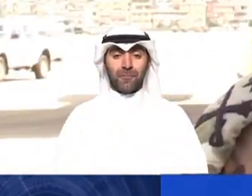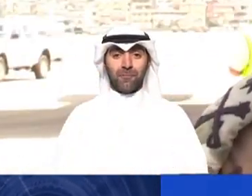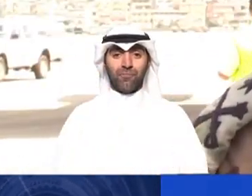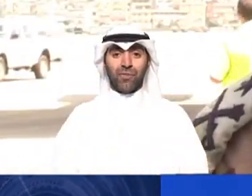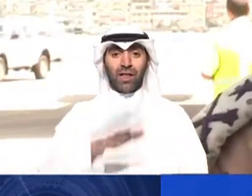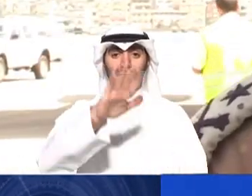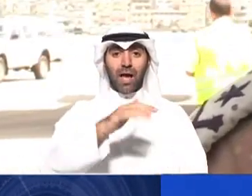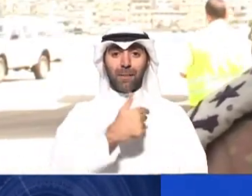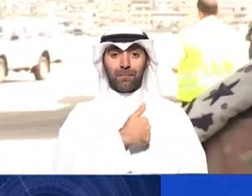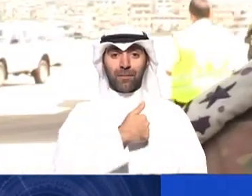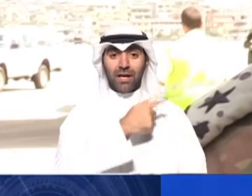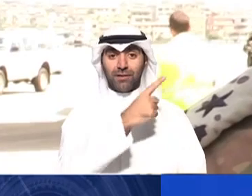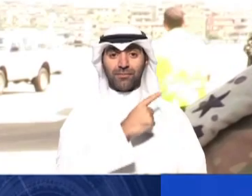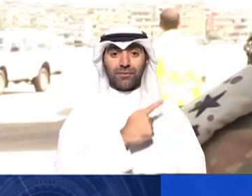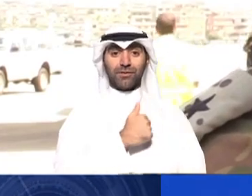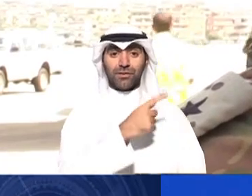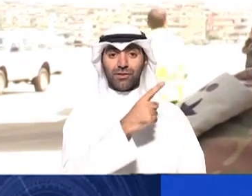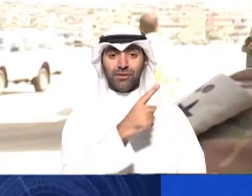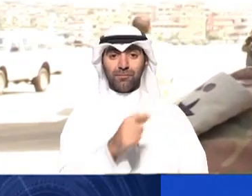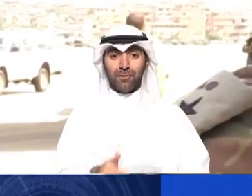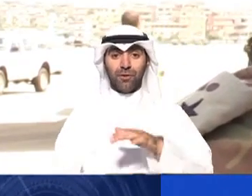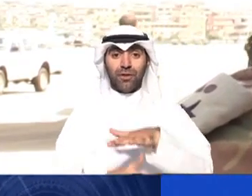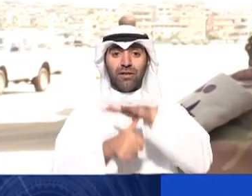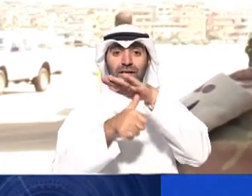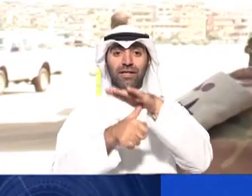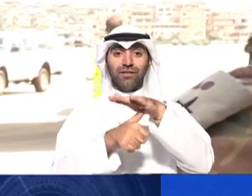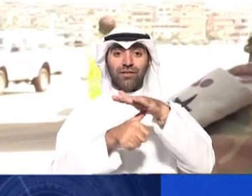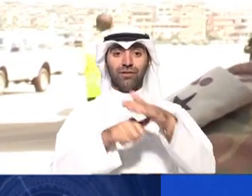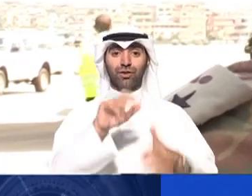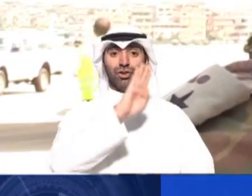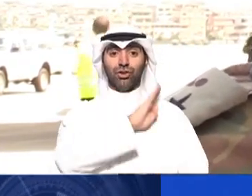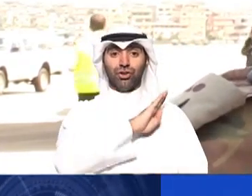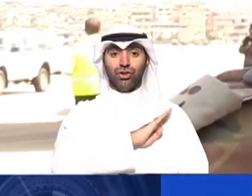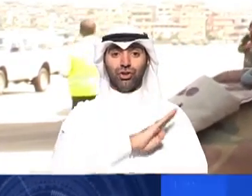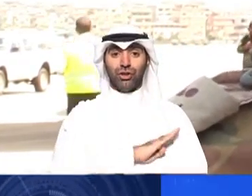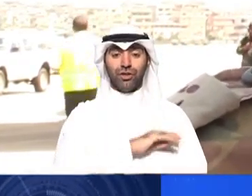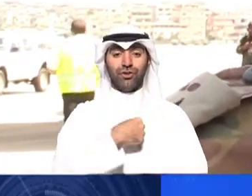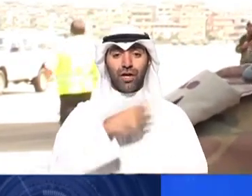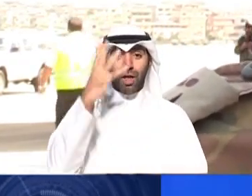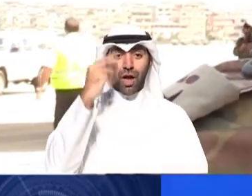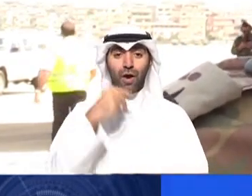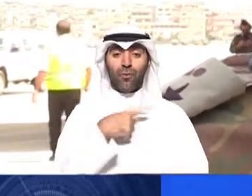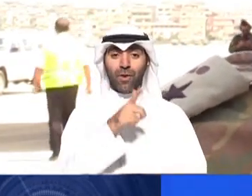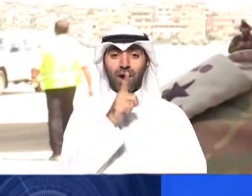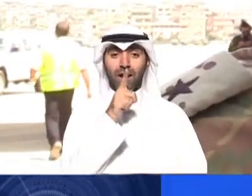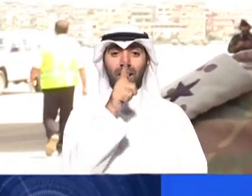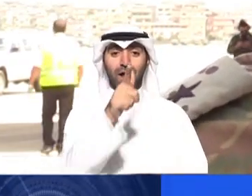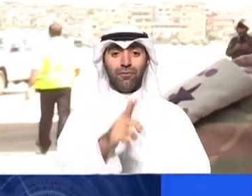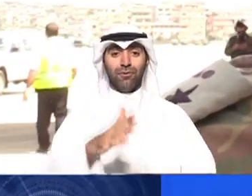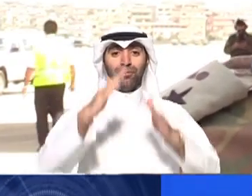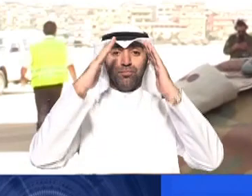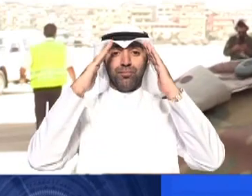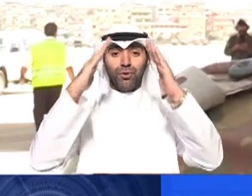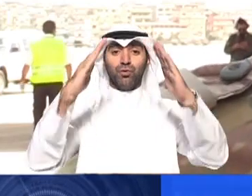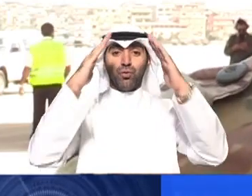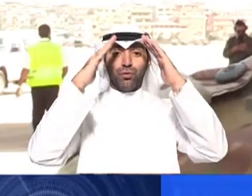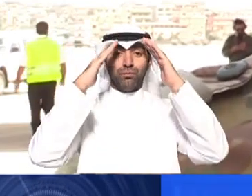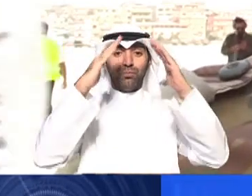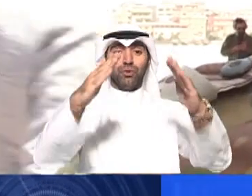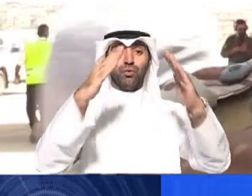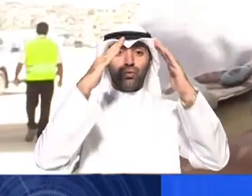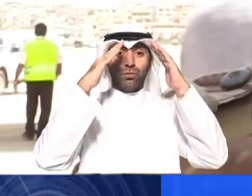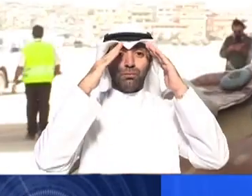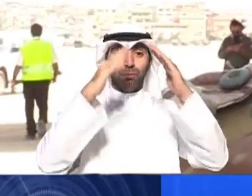نتشكر دولة الكويت اللي وقفت إلى جانب لبنان بهذه الكارثة اللي حلت فيه، وقدمت هالجسر